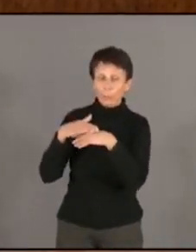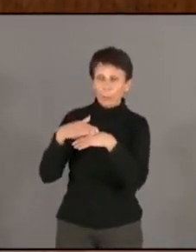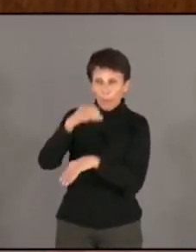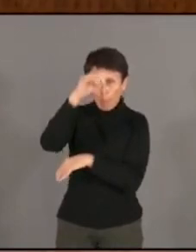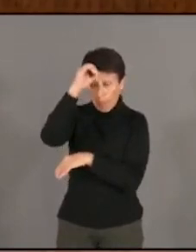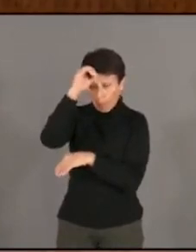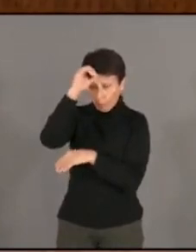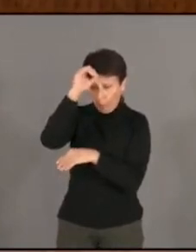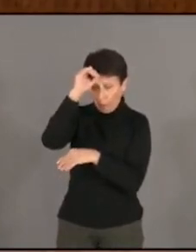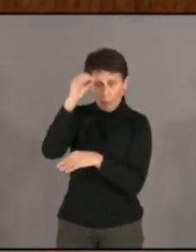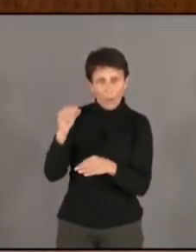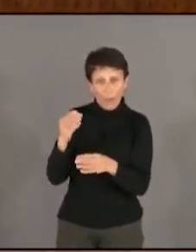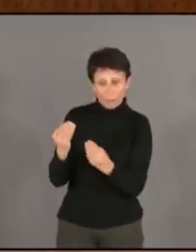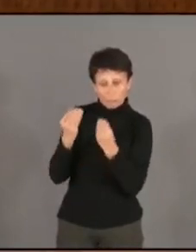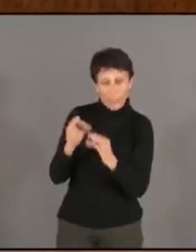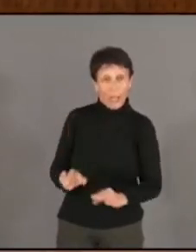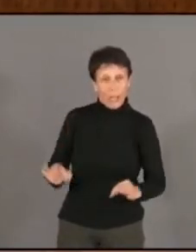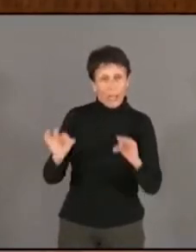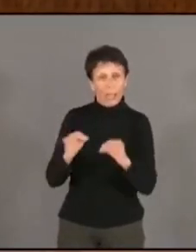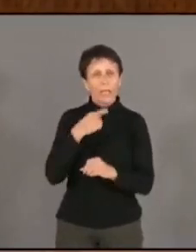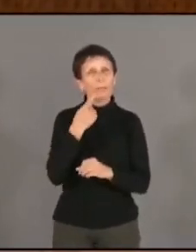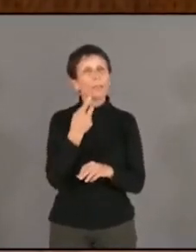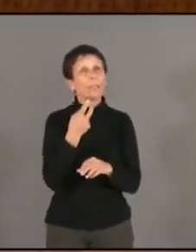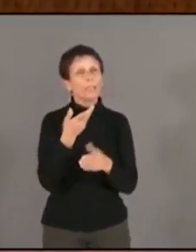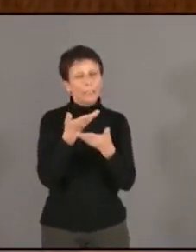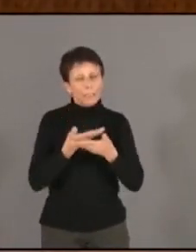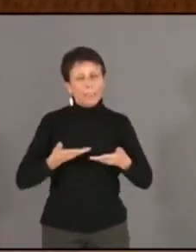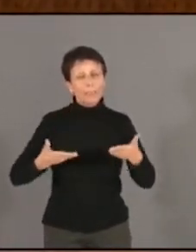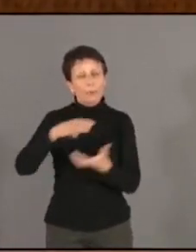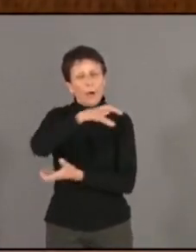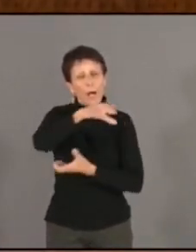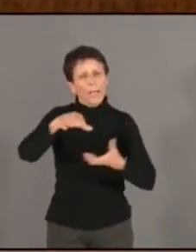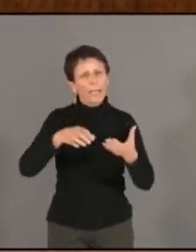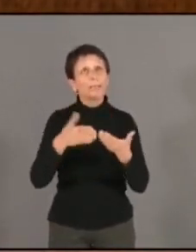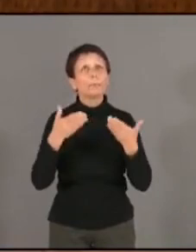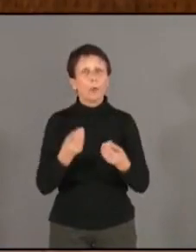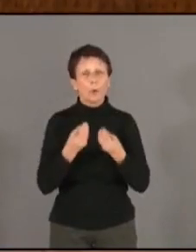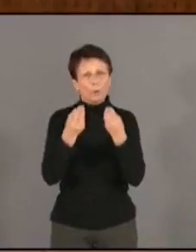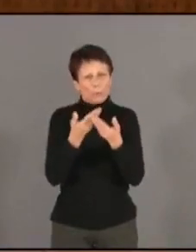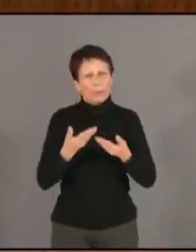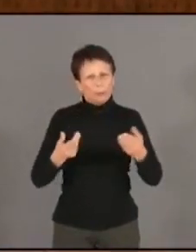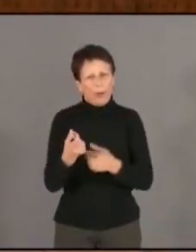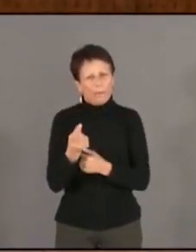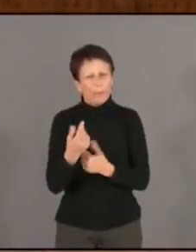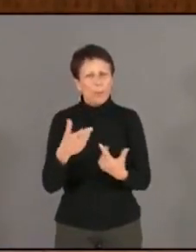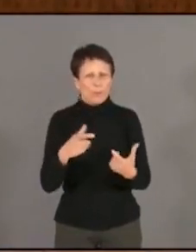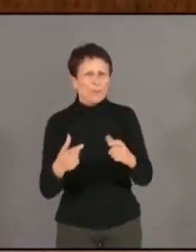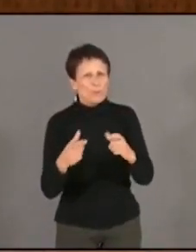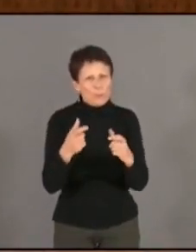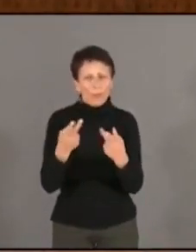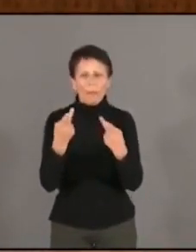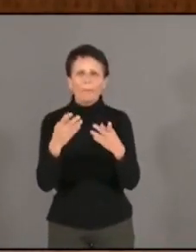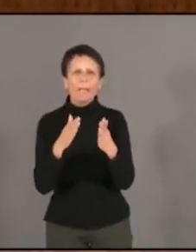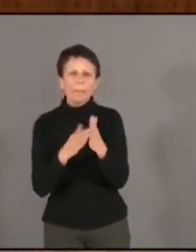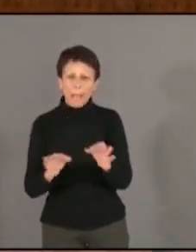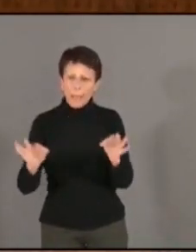et en conclusion, la crise actuelle fragilise une situation financière déjà délicate de la ville de Marseille. Il n'y a pas de